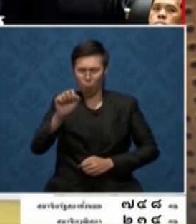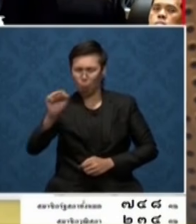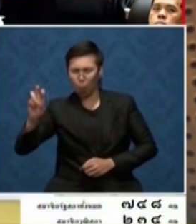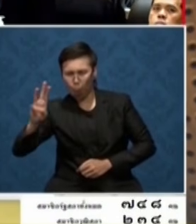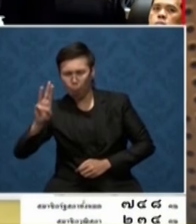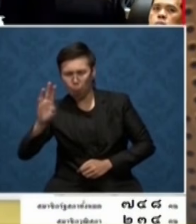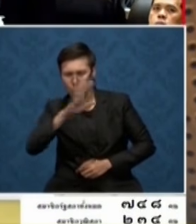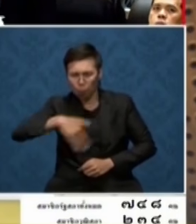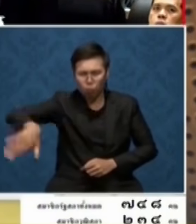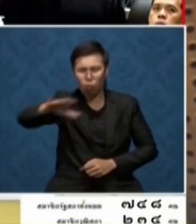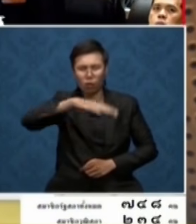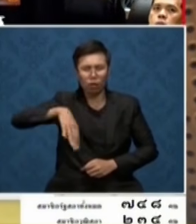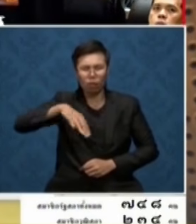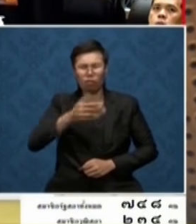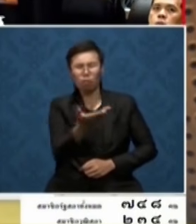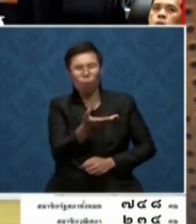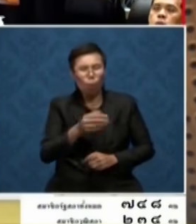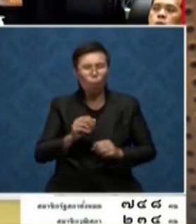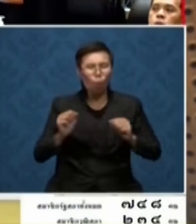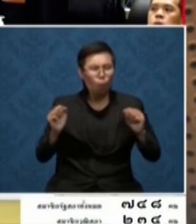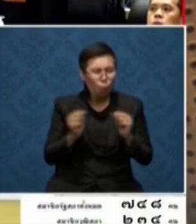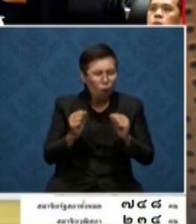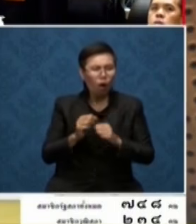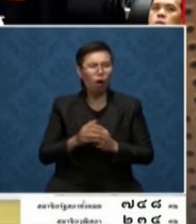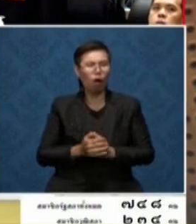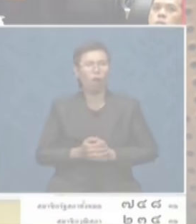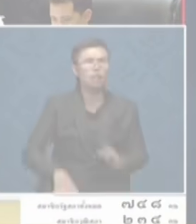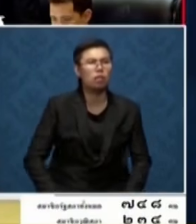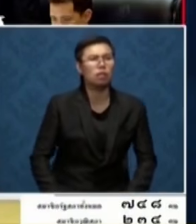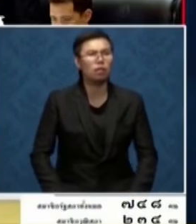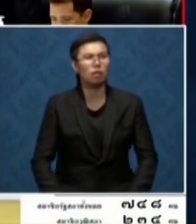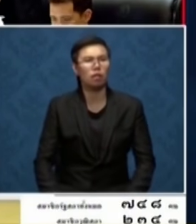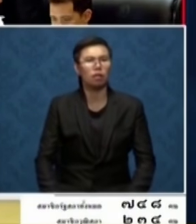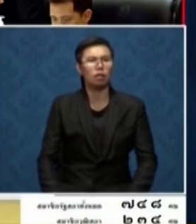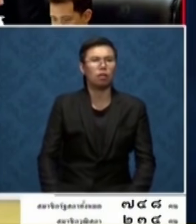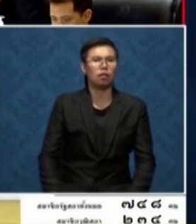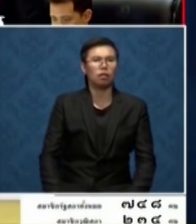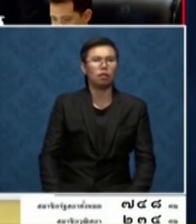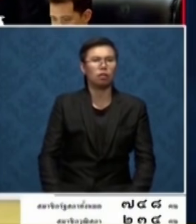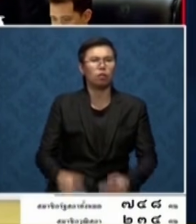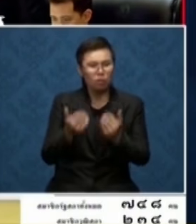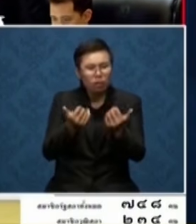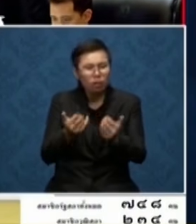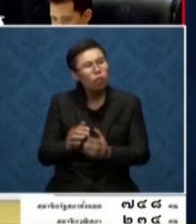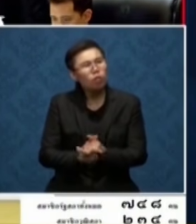ท่านหวาดกลัวยุคสมัยใหม่ขนาดนั้นเลยหรือครับเป็นส.ส.กันมีกี่สมัย